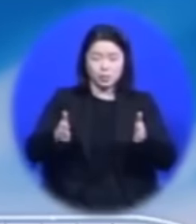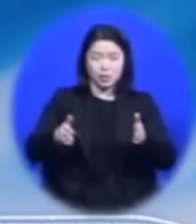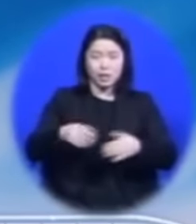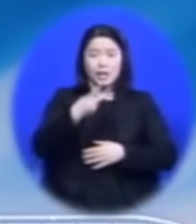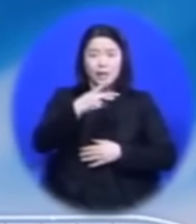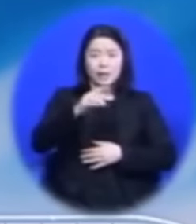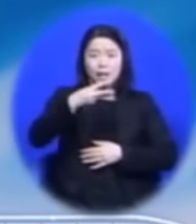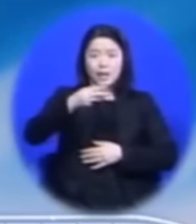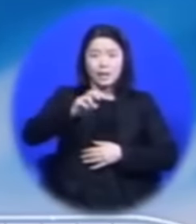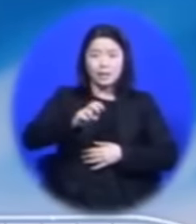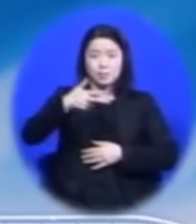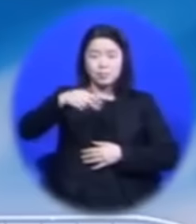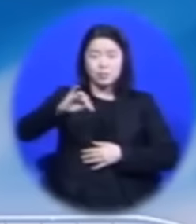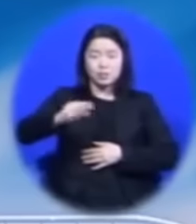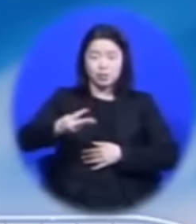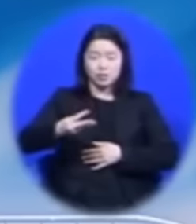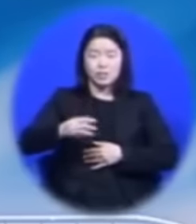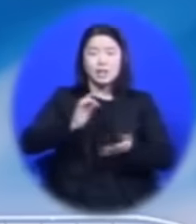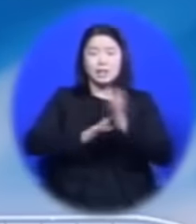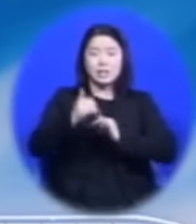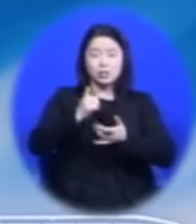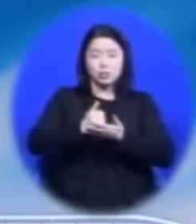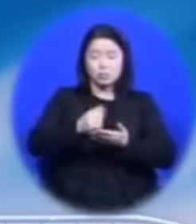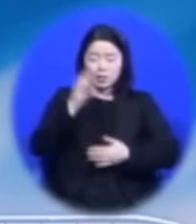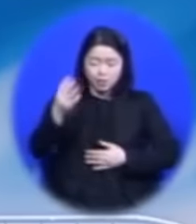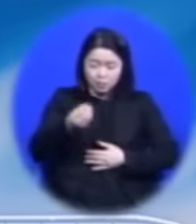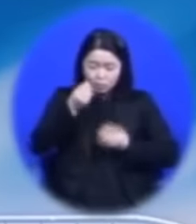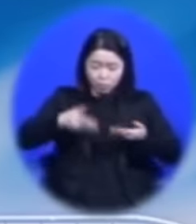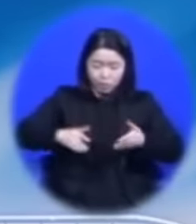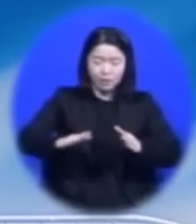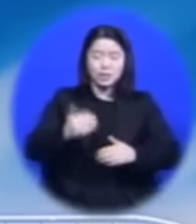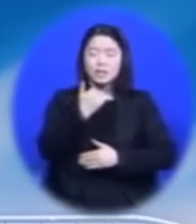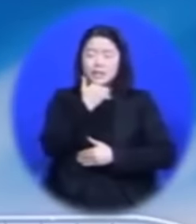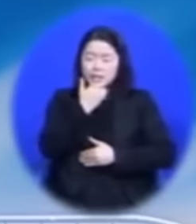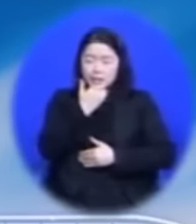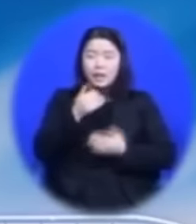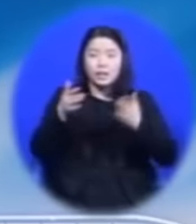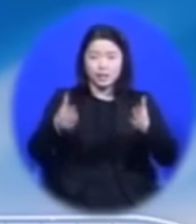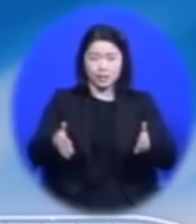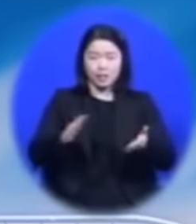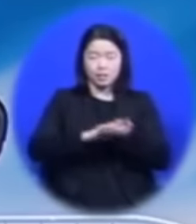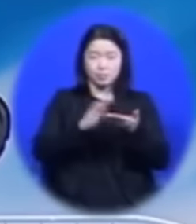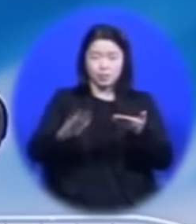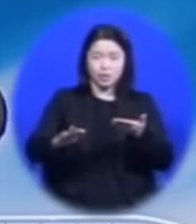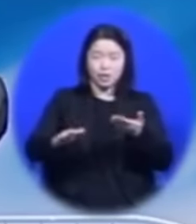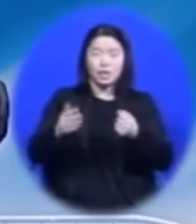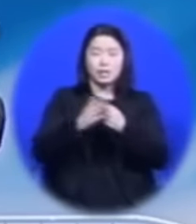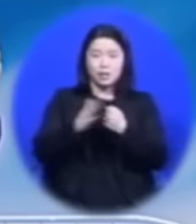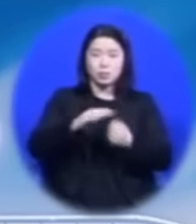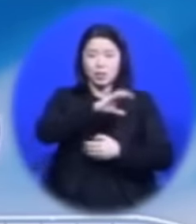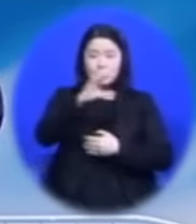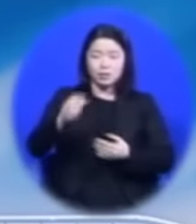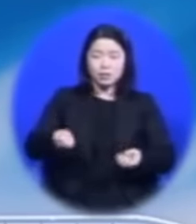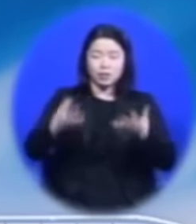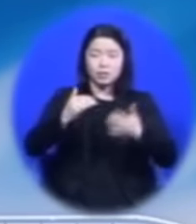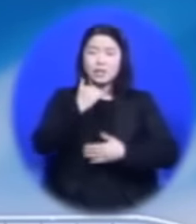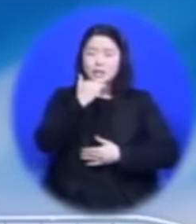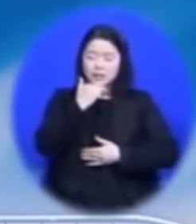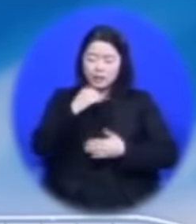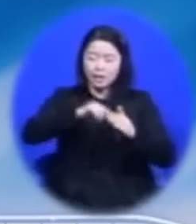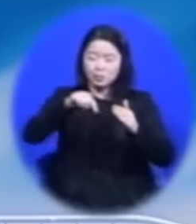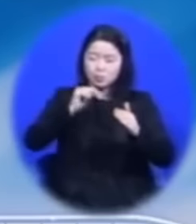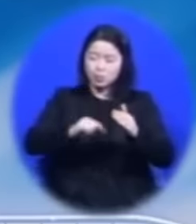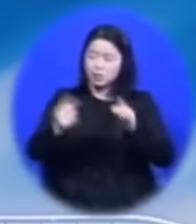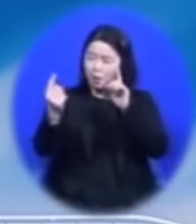예수님의 성탄을 기다리는 절기입니다. 그러므로 성탄절은 기다림 속에서 맞이하는